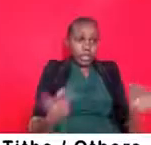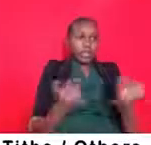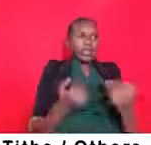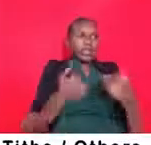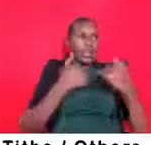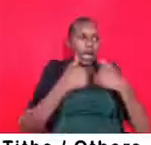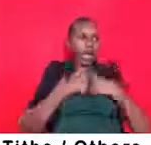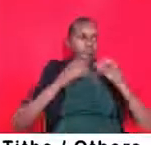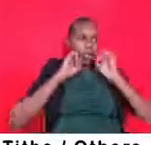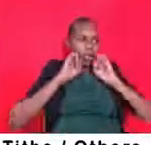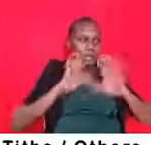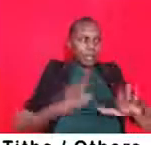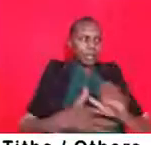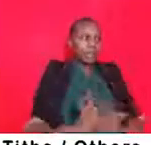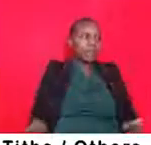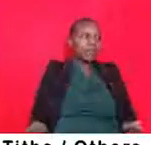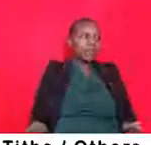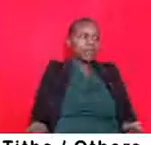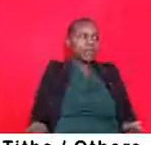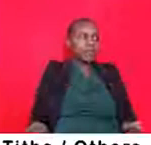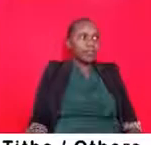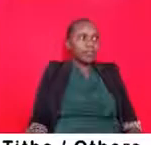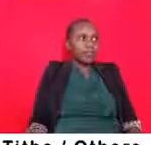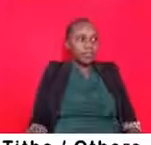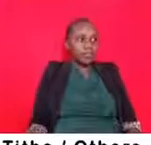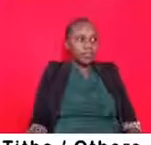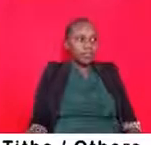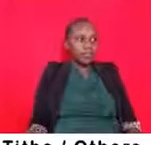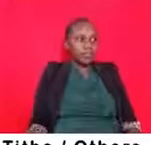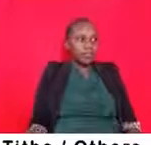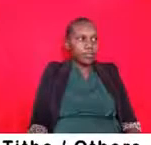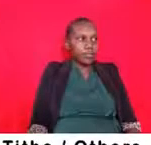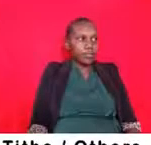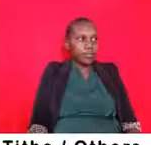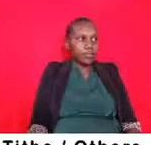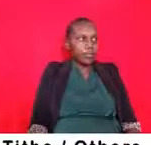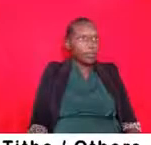kutupatia baraka. Karibu mchungaji.